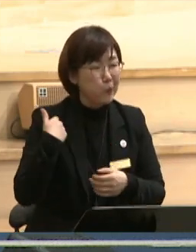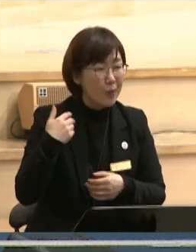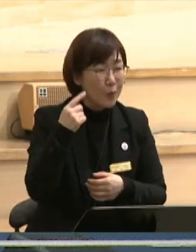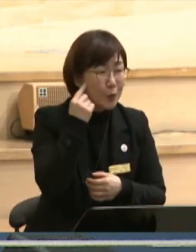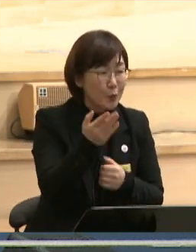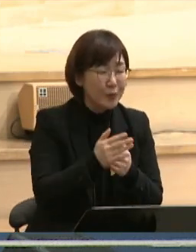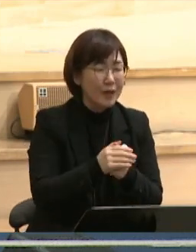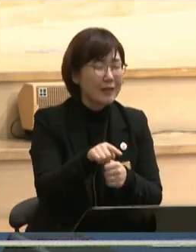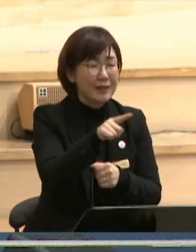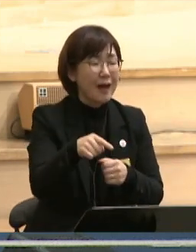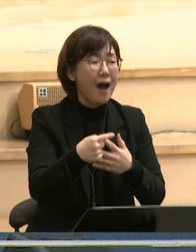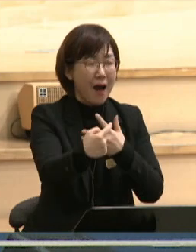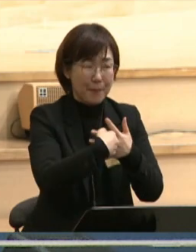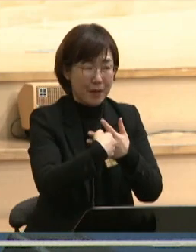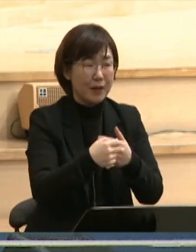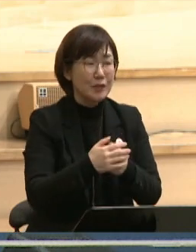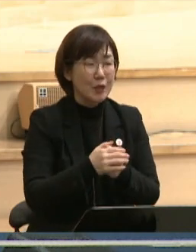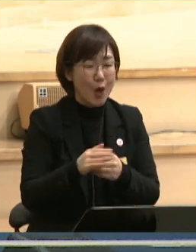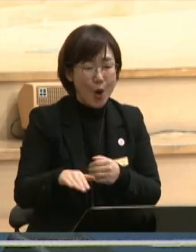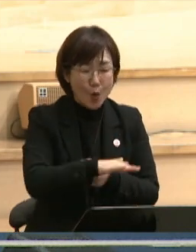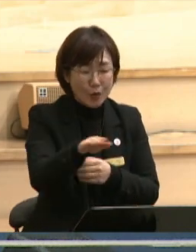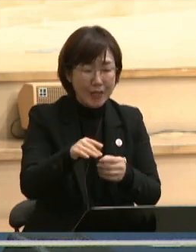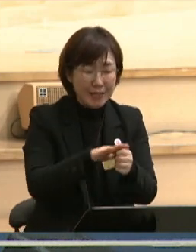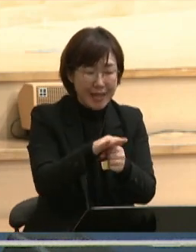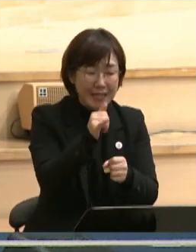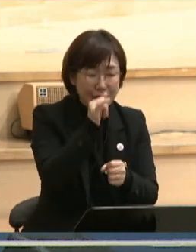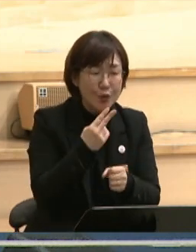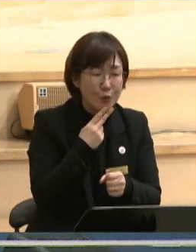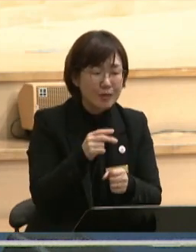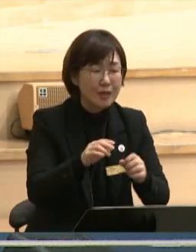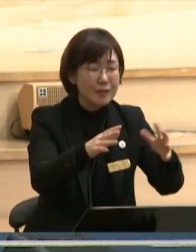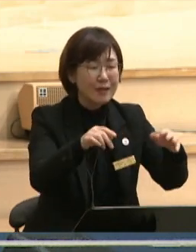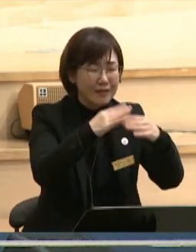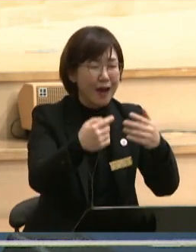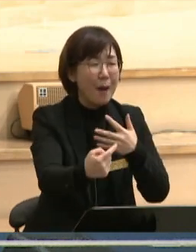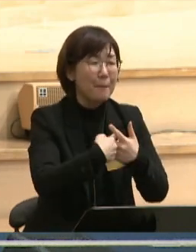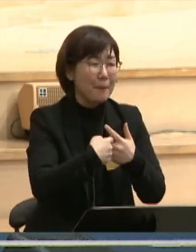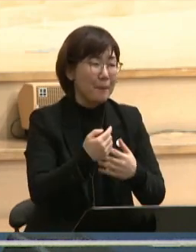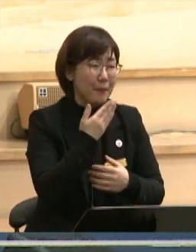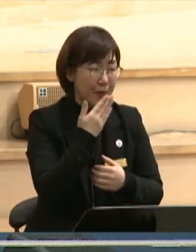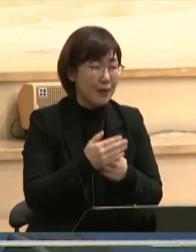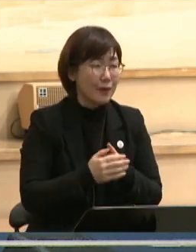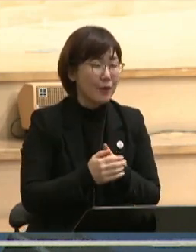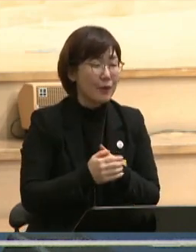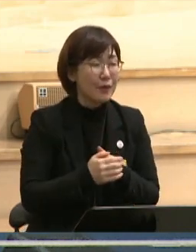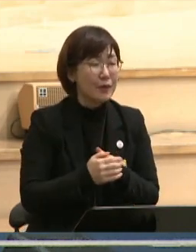합니다 우리가 사랑하는지 사랑하지 않는지 세상이 다 안다고요